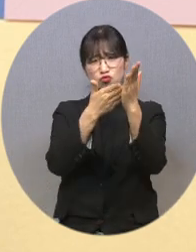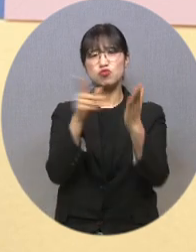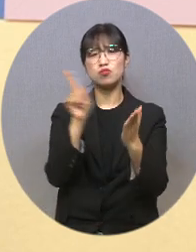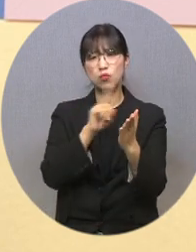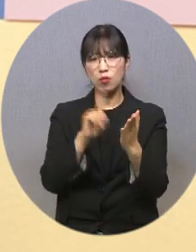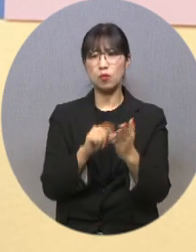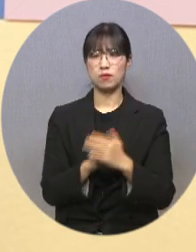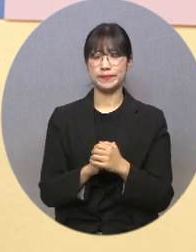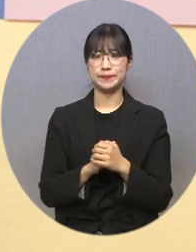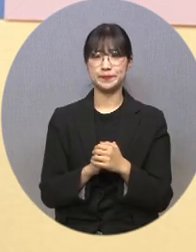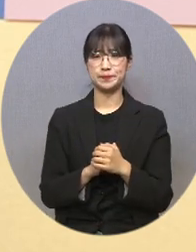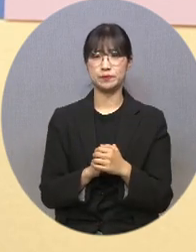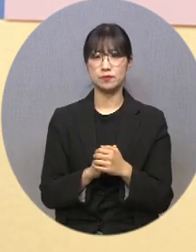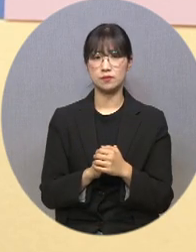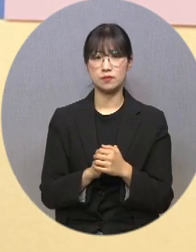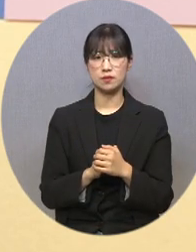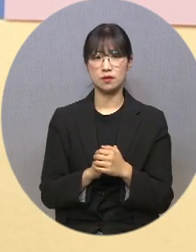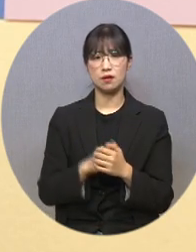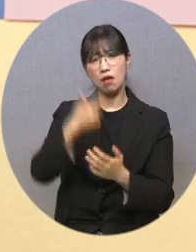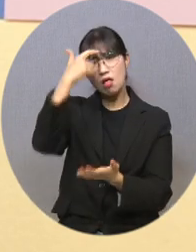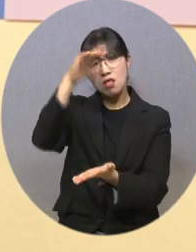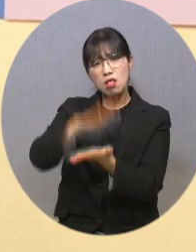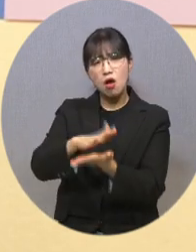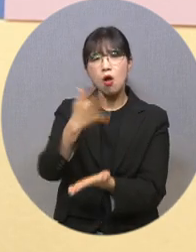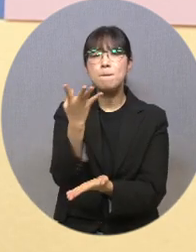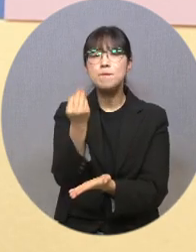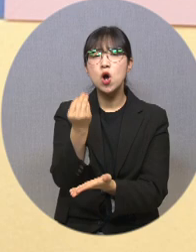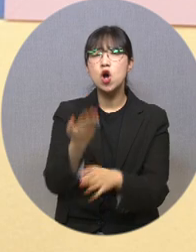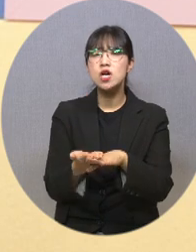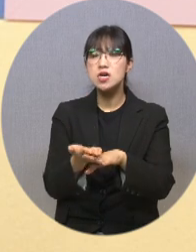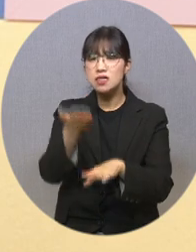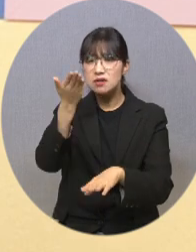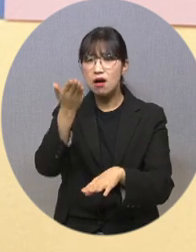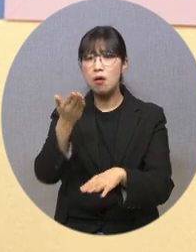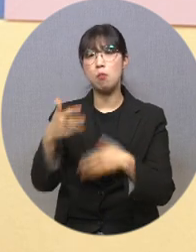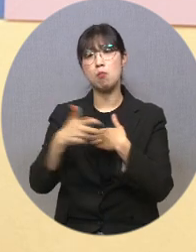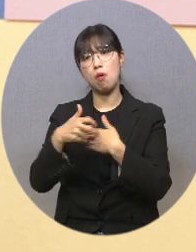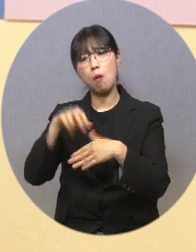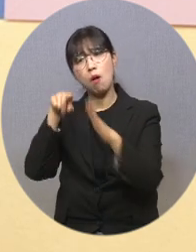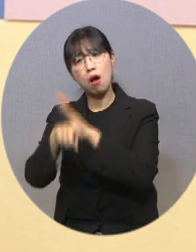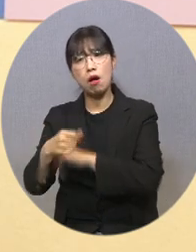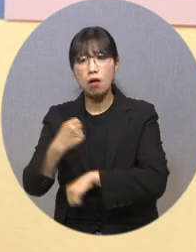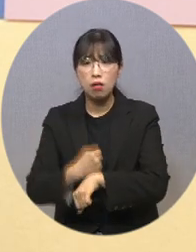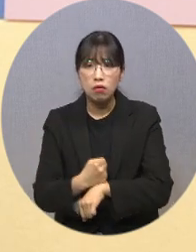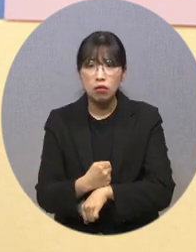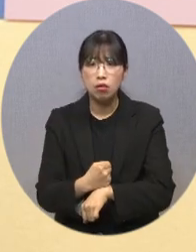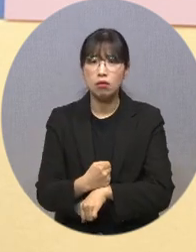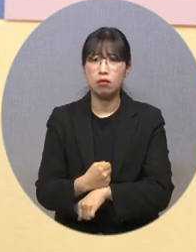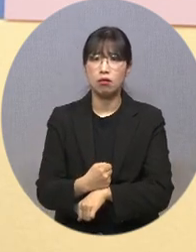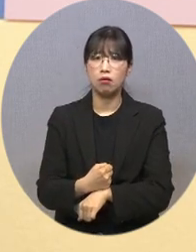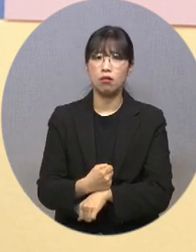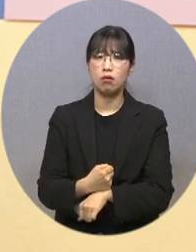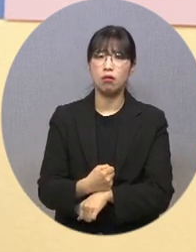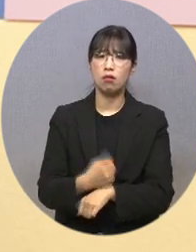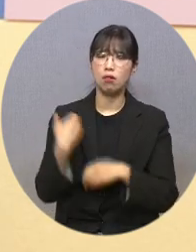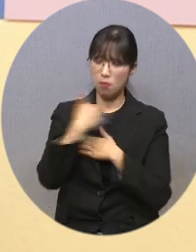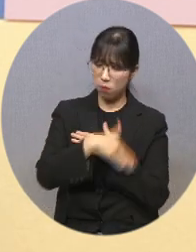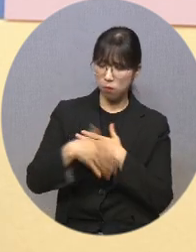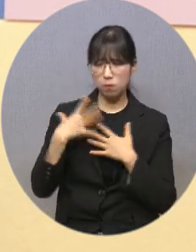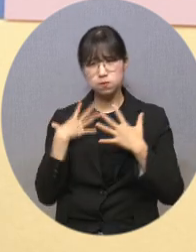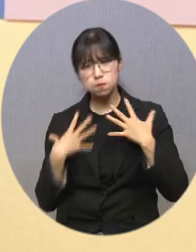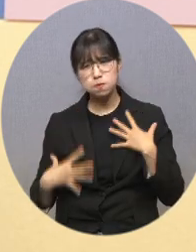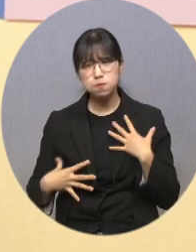보니까 열이 몇 도 이상이 있으면 병원을 가야 되느냐 어떤 증상이